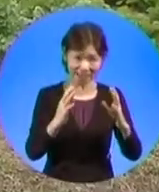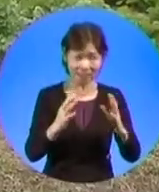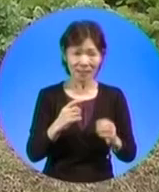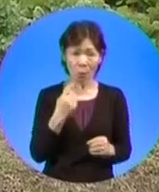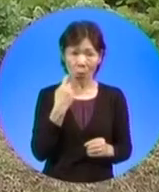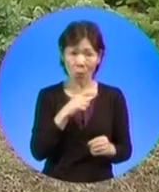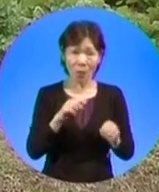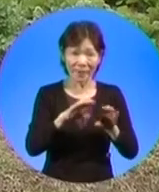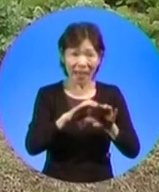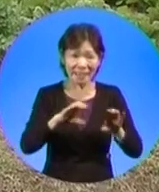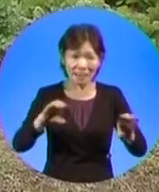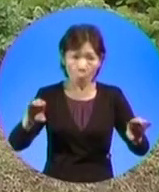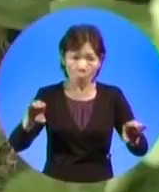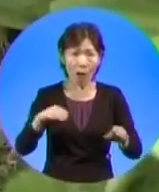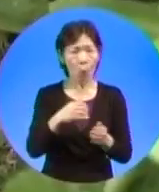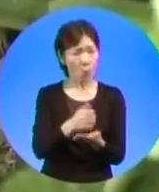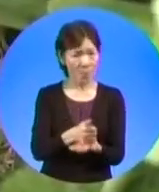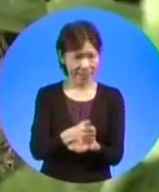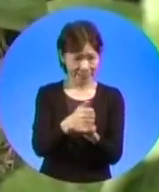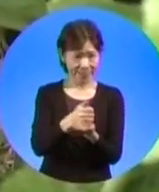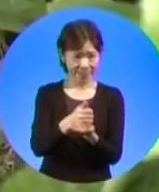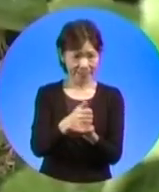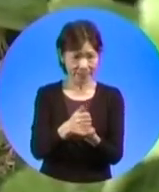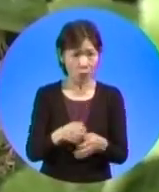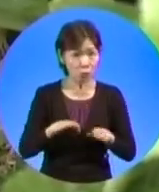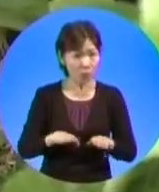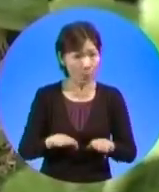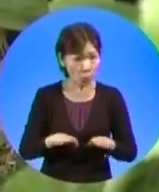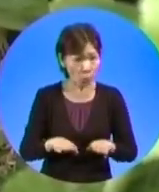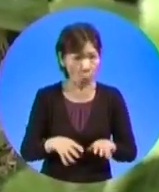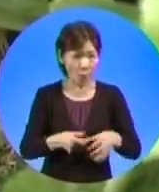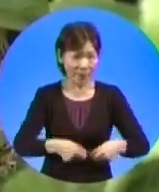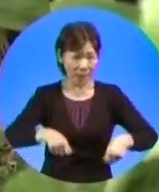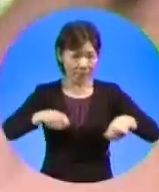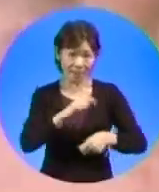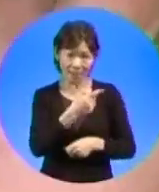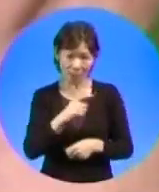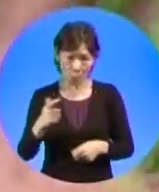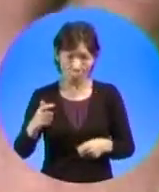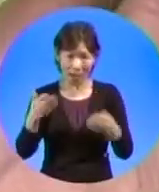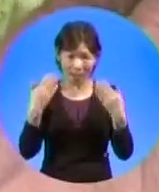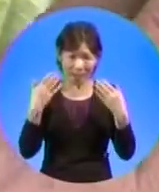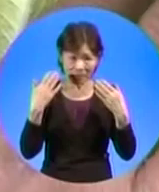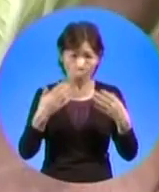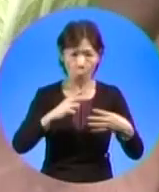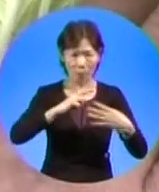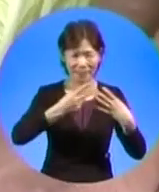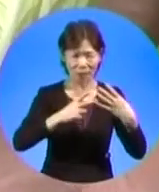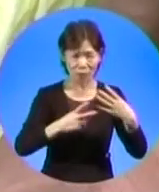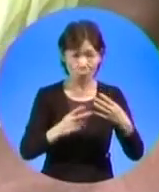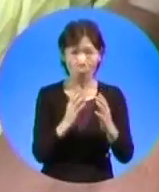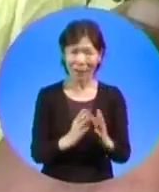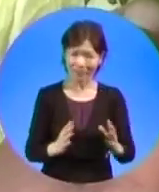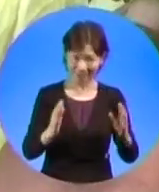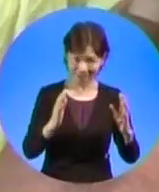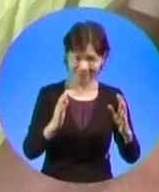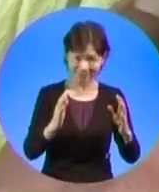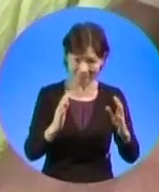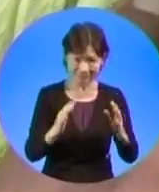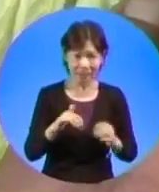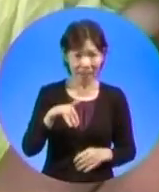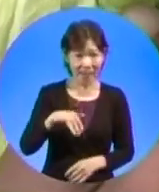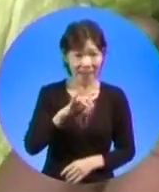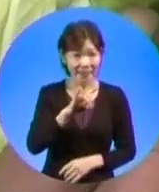菜、はい、お大根が麺ですね、うん、まあ、漬物つけあったりとかいうことで、うんうんうん、俺鍋物の季節に入ってくる